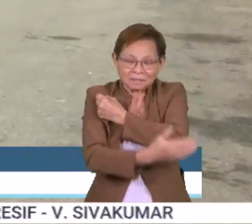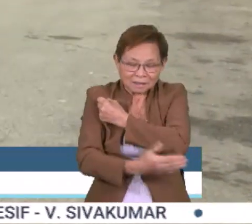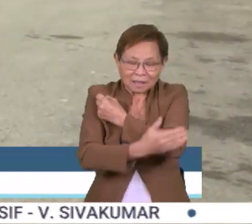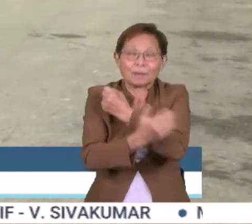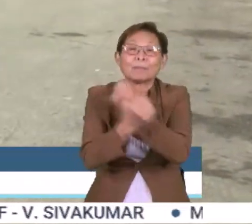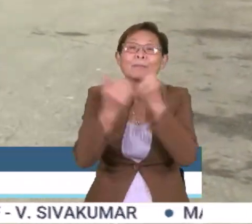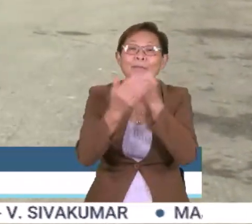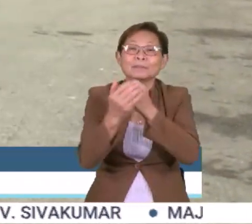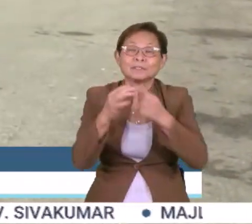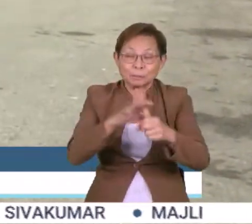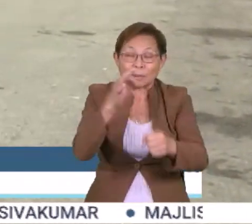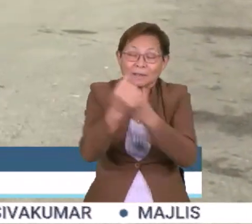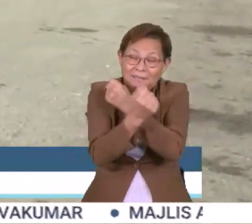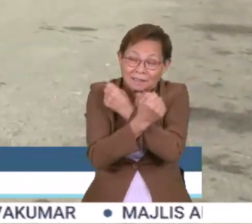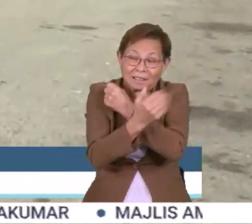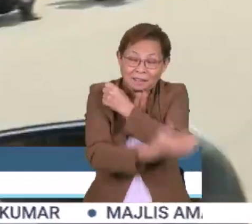kita,